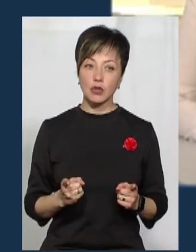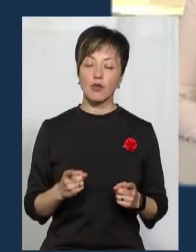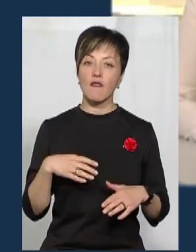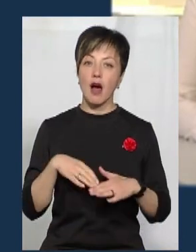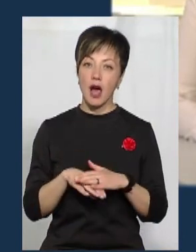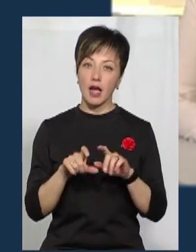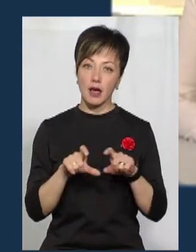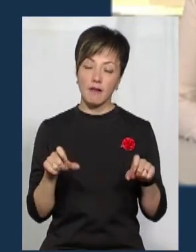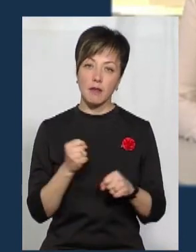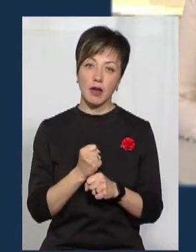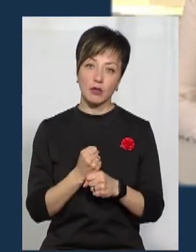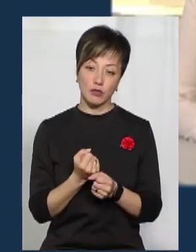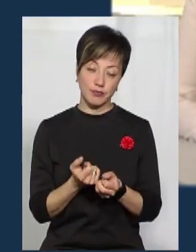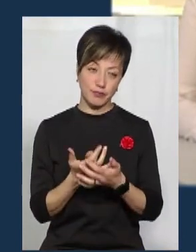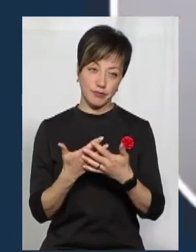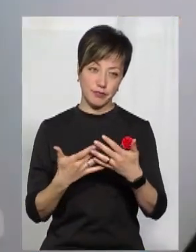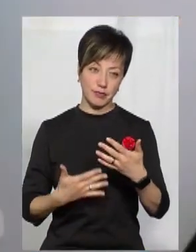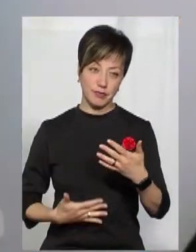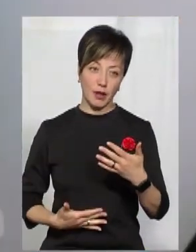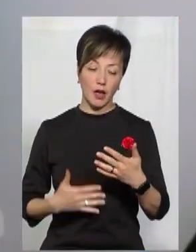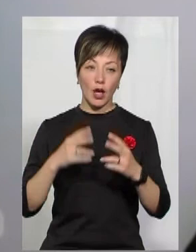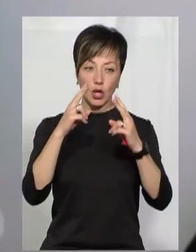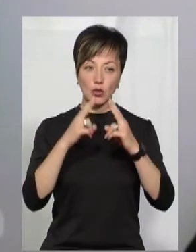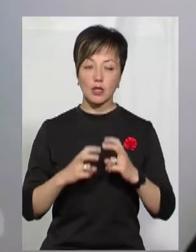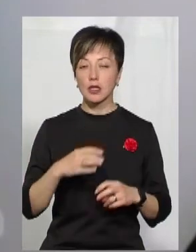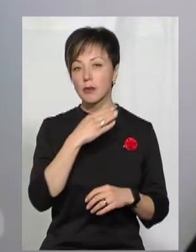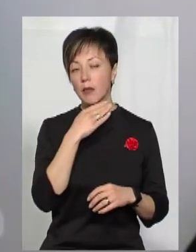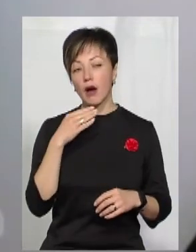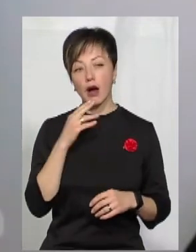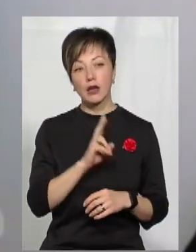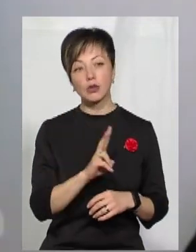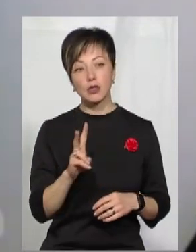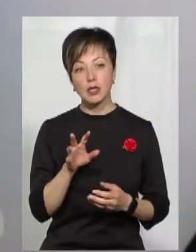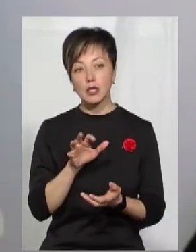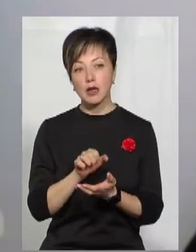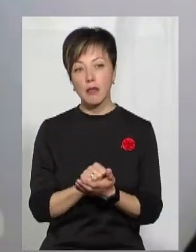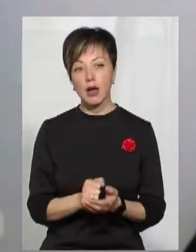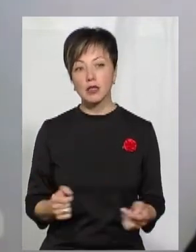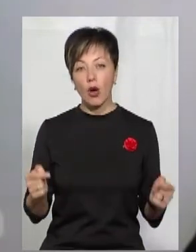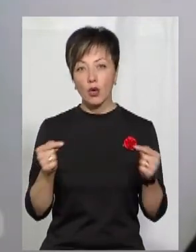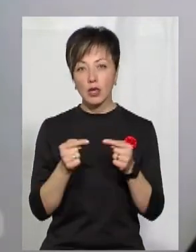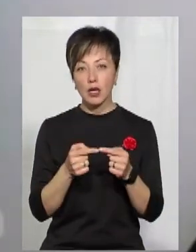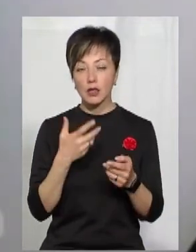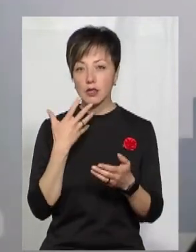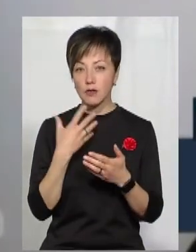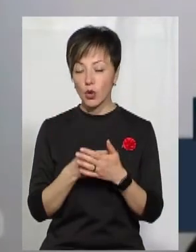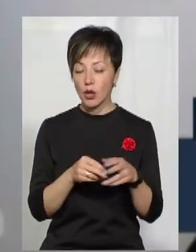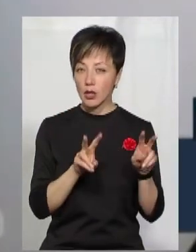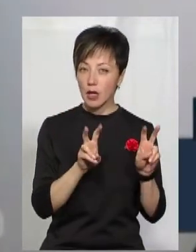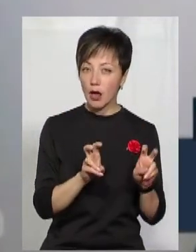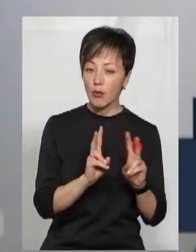архіві працює широкий спектр дослідників. Багато з них займається конкретно своєю темою. Хтось